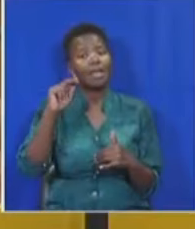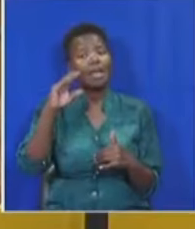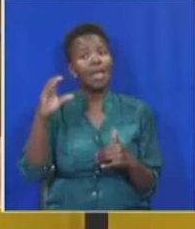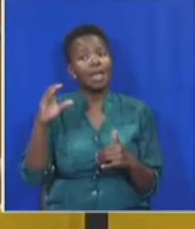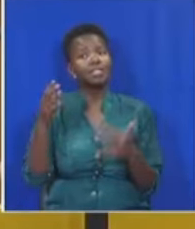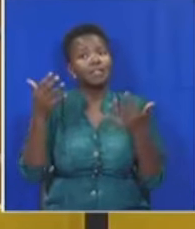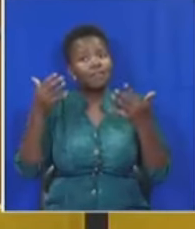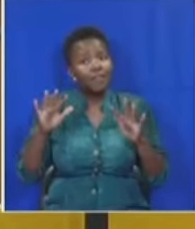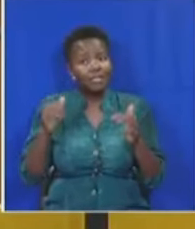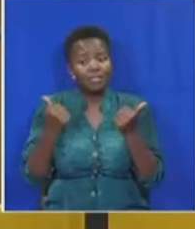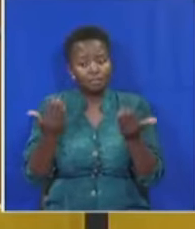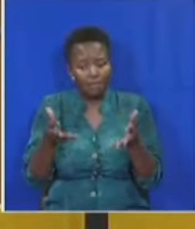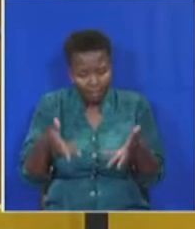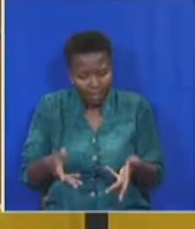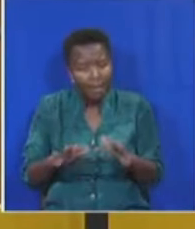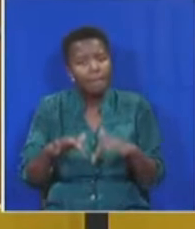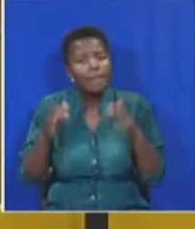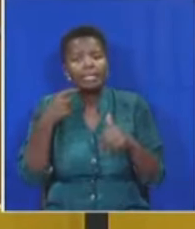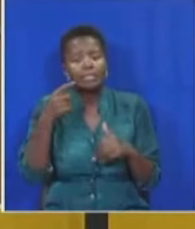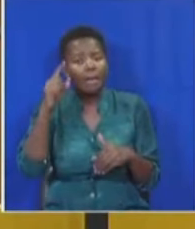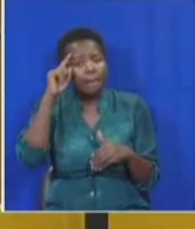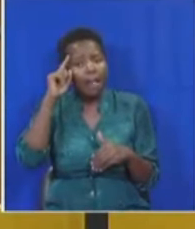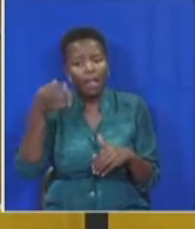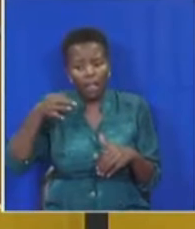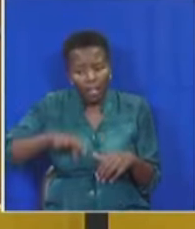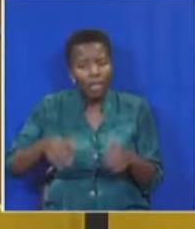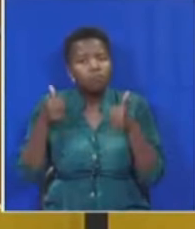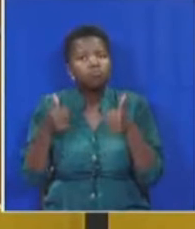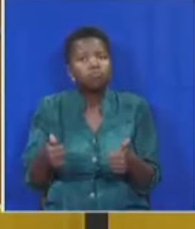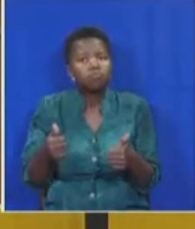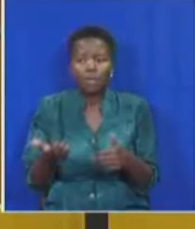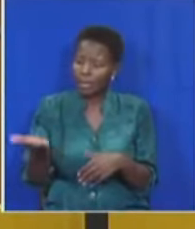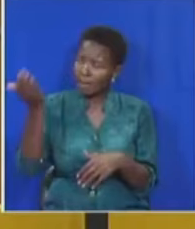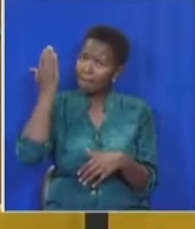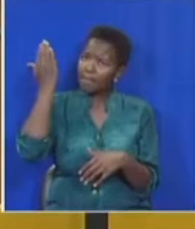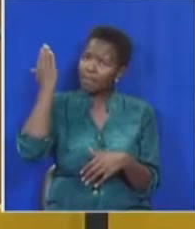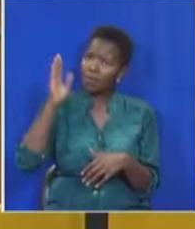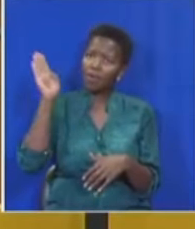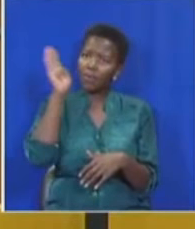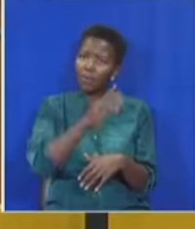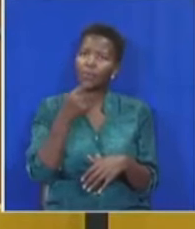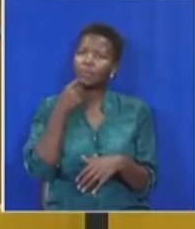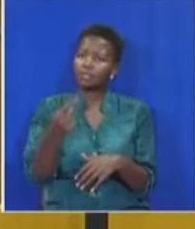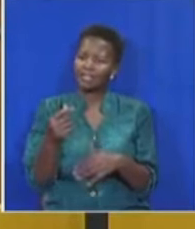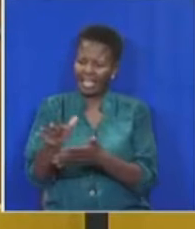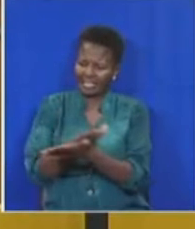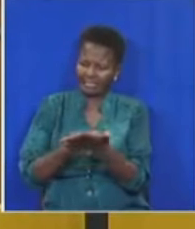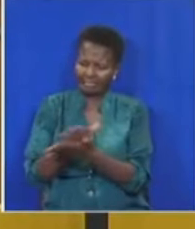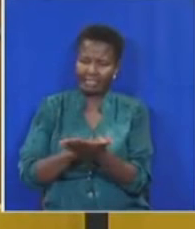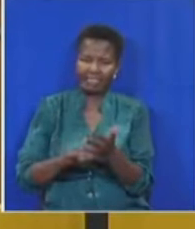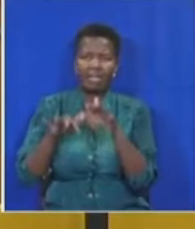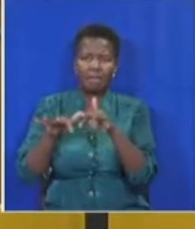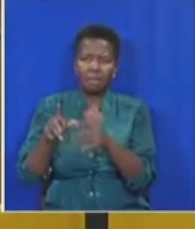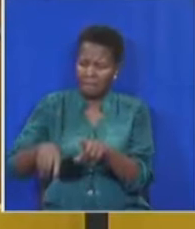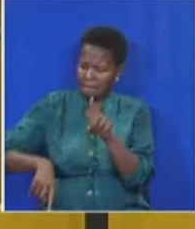simnyama niyayazi bebingenawungena abantu abamnyama bebezoyingcolisa yenza into yokokuba